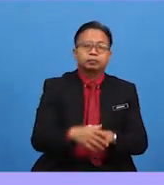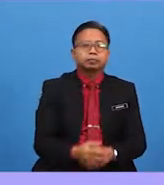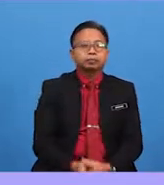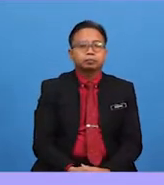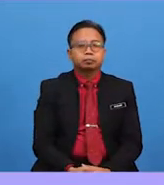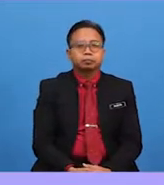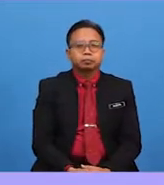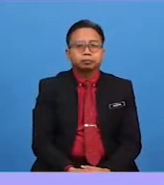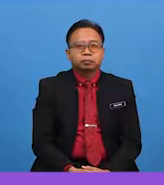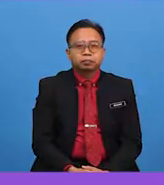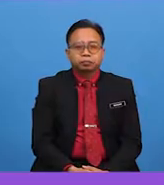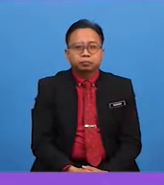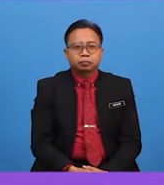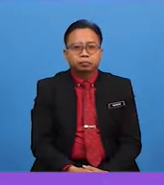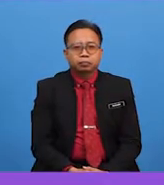Angkasawan.